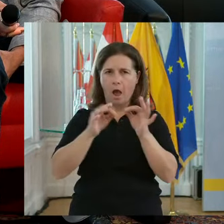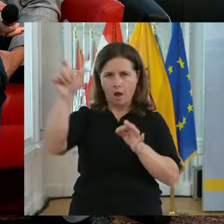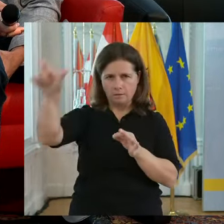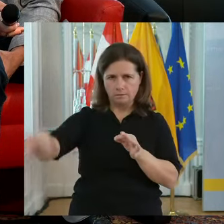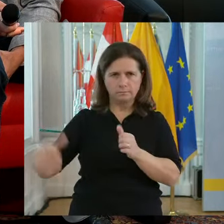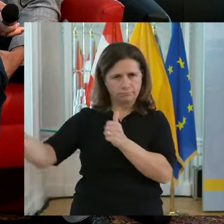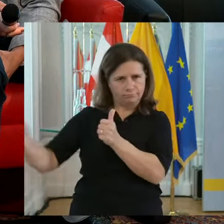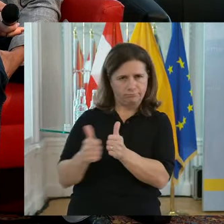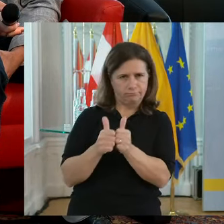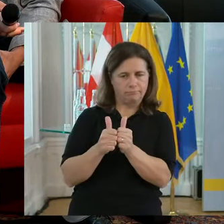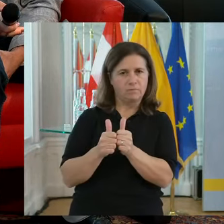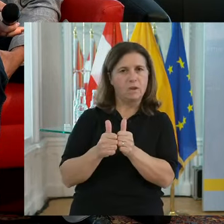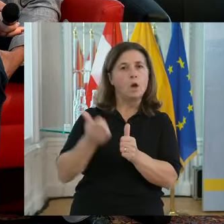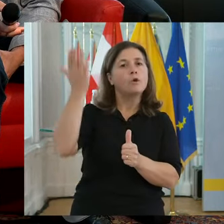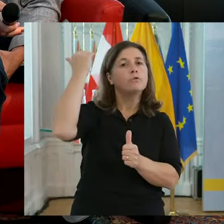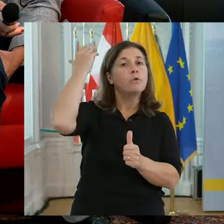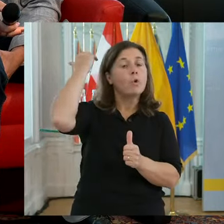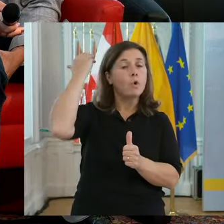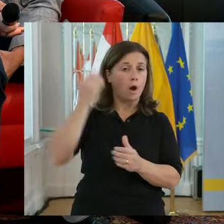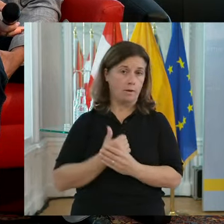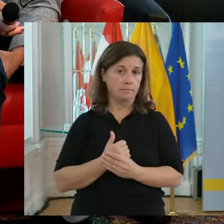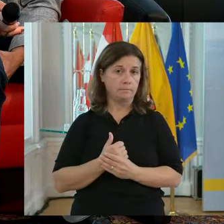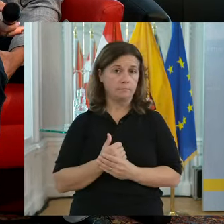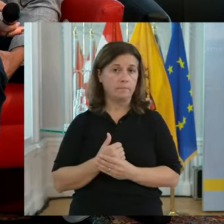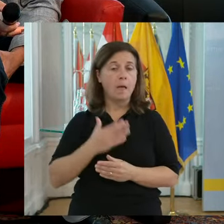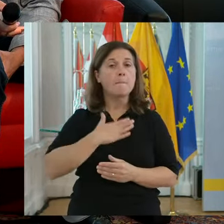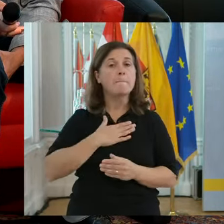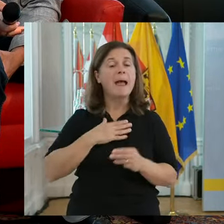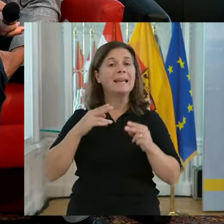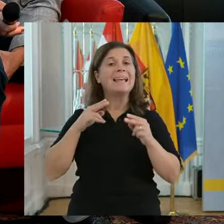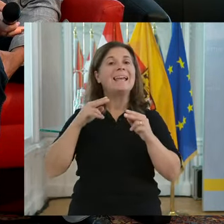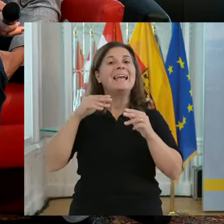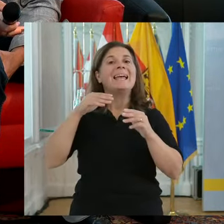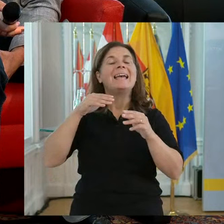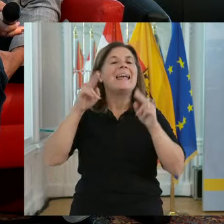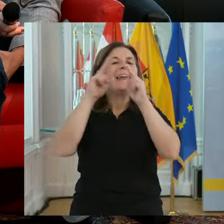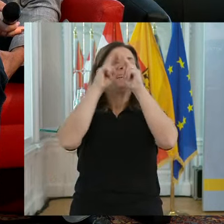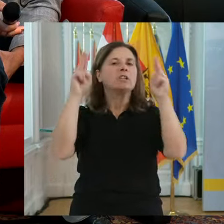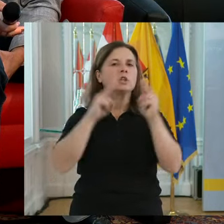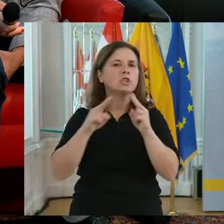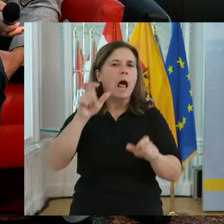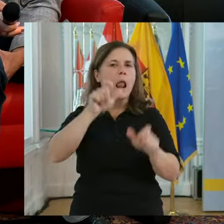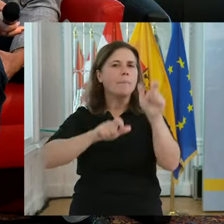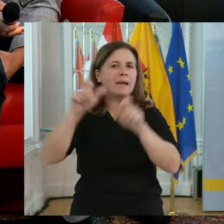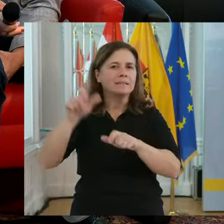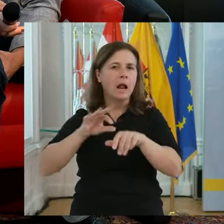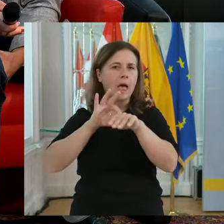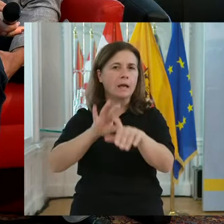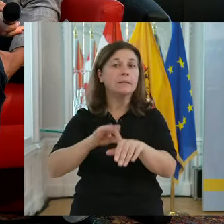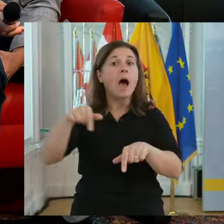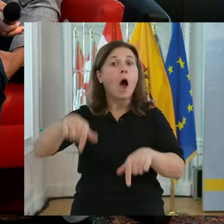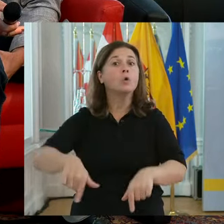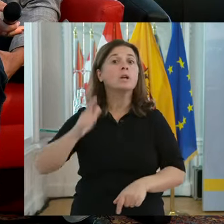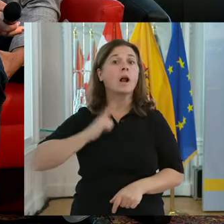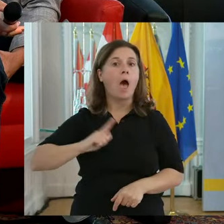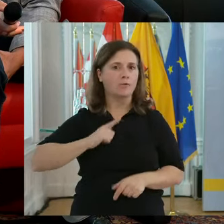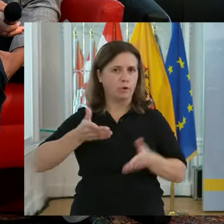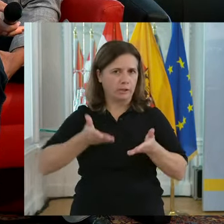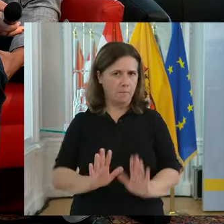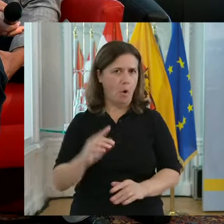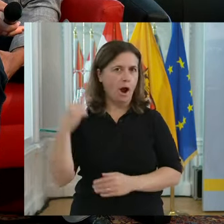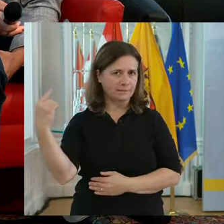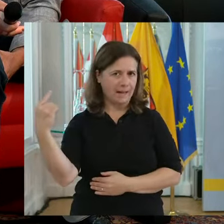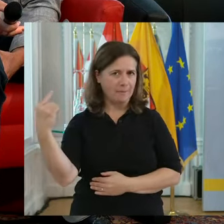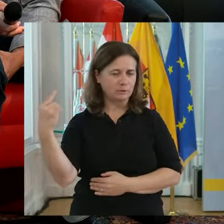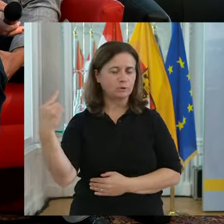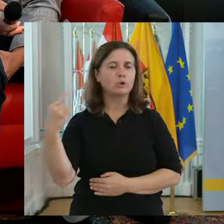der früher, stellen Sie sich mal vor, mein internationaler Personalleiter gewesen ist, aber auch echter Klagenfurter.